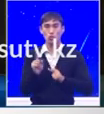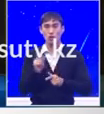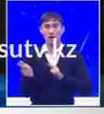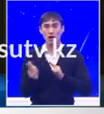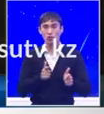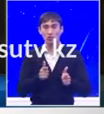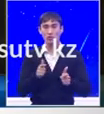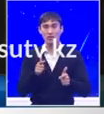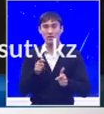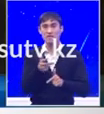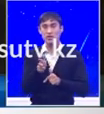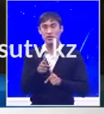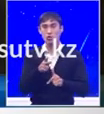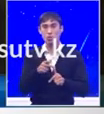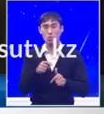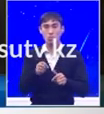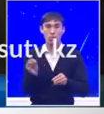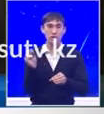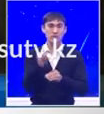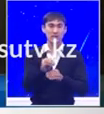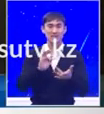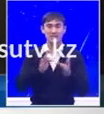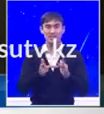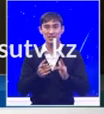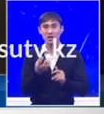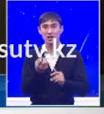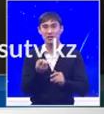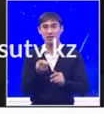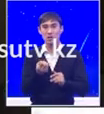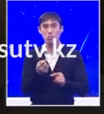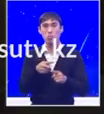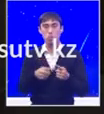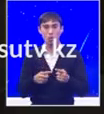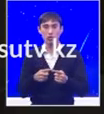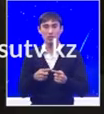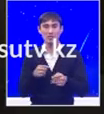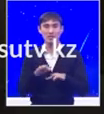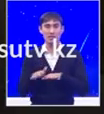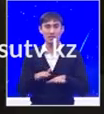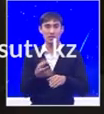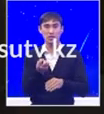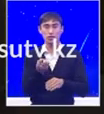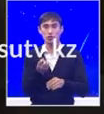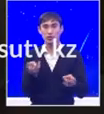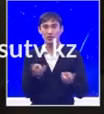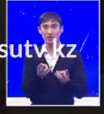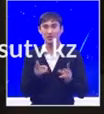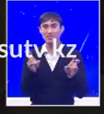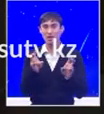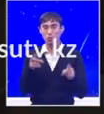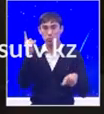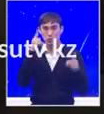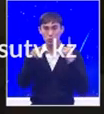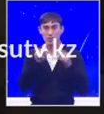видеоматериалы то загружать в интернет это только пол дела здесь еще надо тему придумать